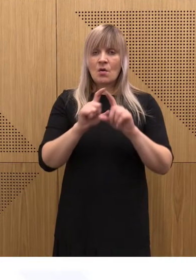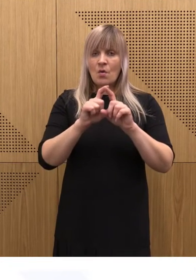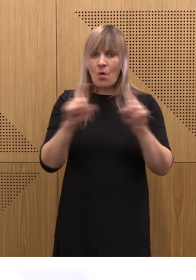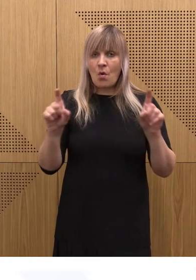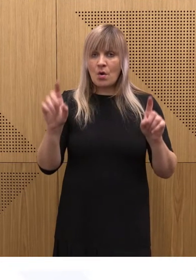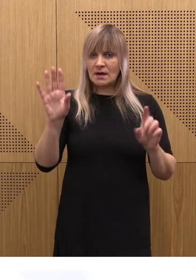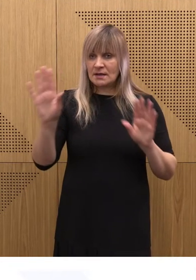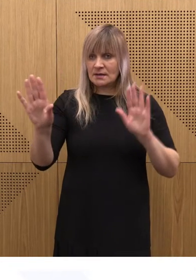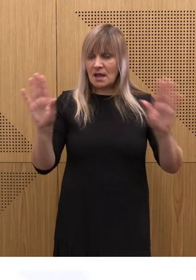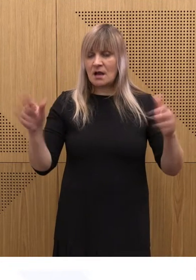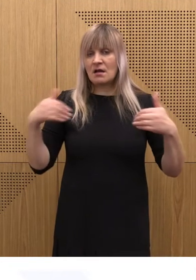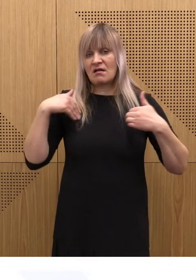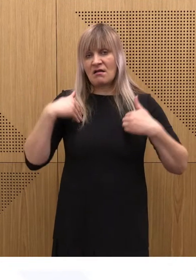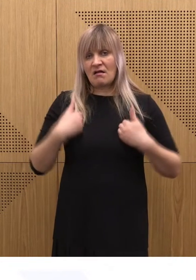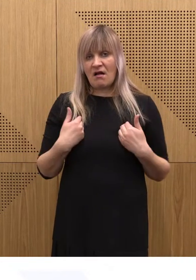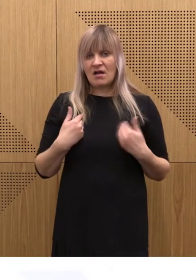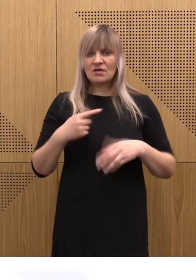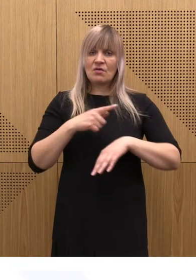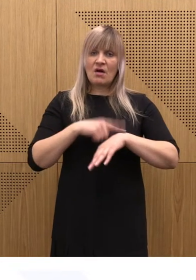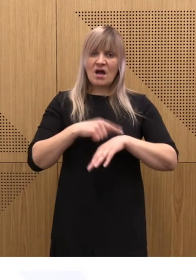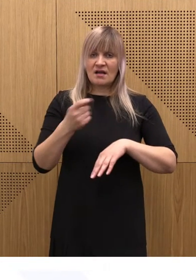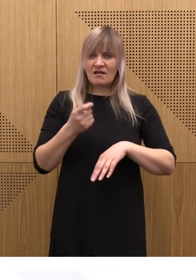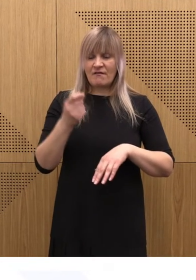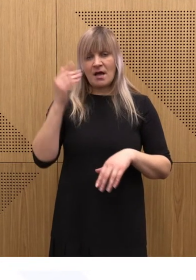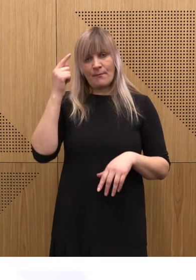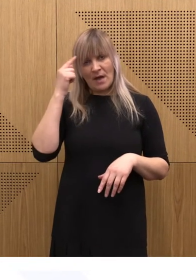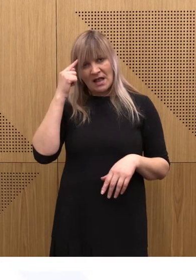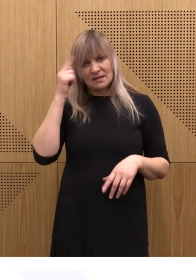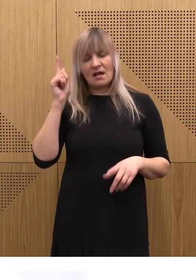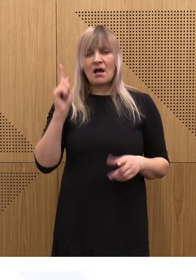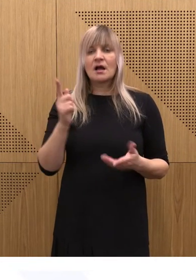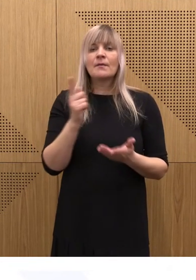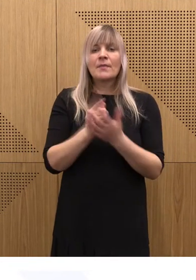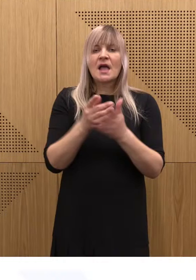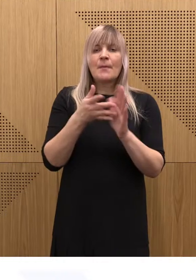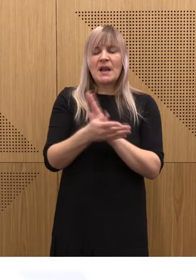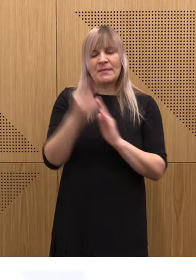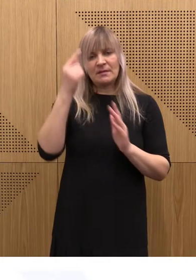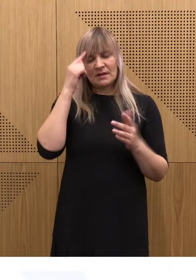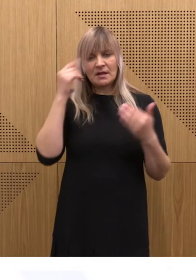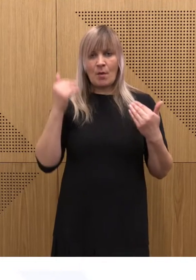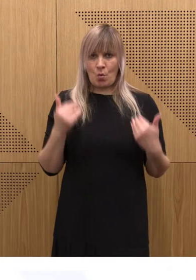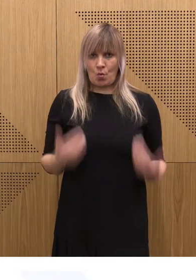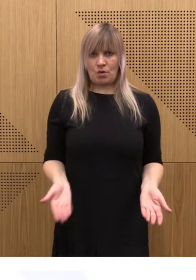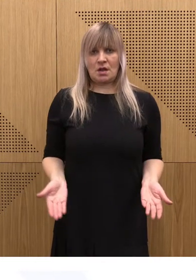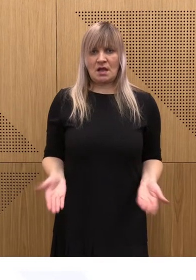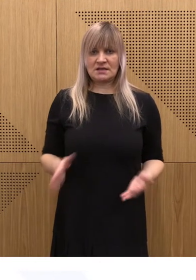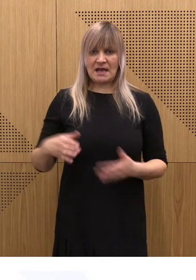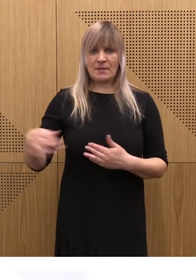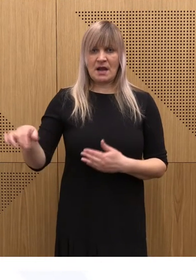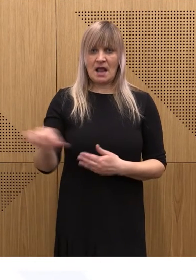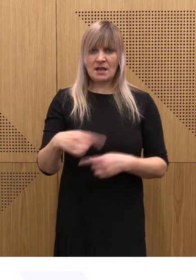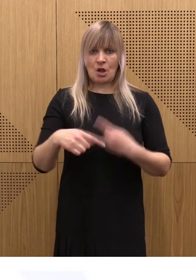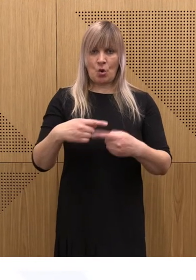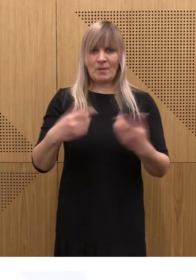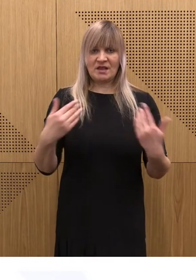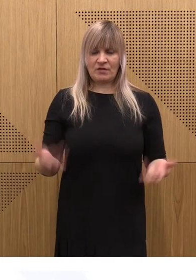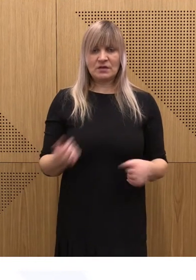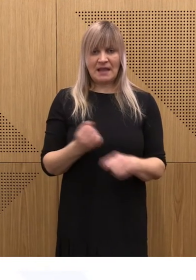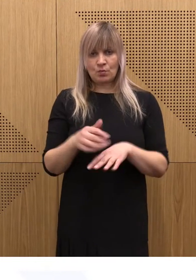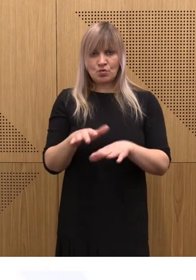koolidel kahju küll, et vähe aega on mõelda, aga noh, tuleb läbi mõelda see, kuidas nad järgmisel nädalal